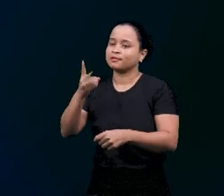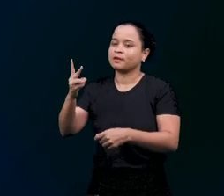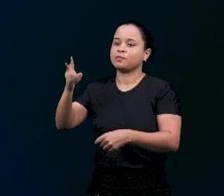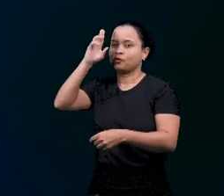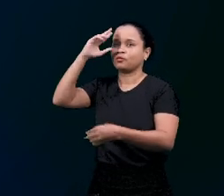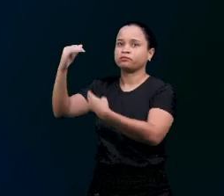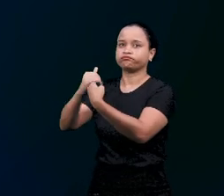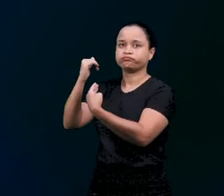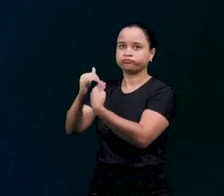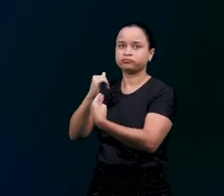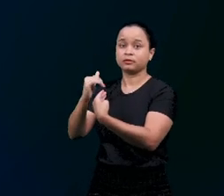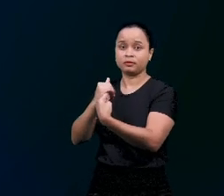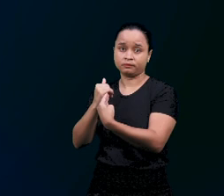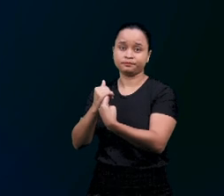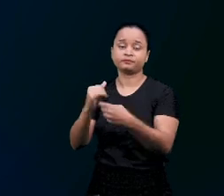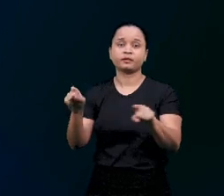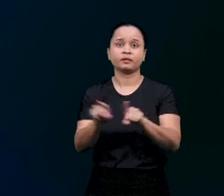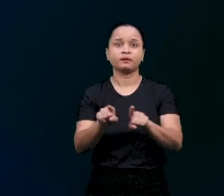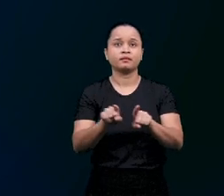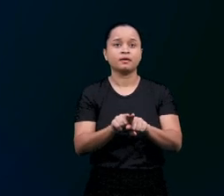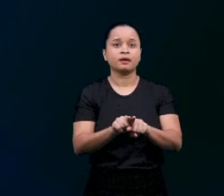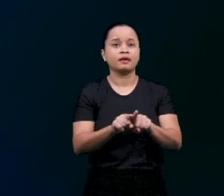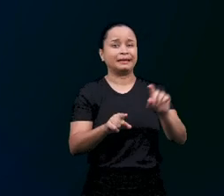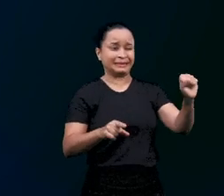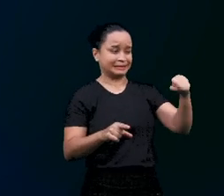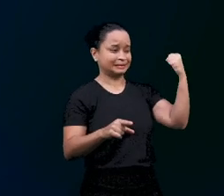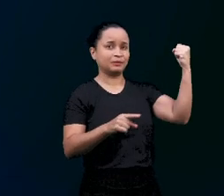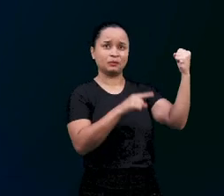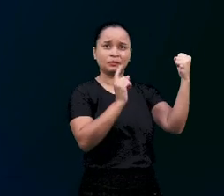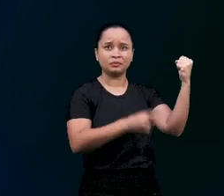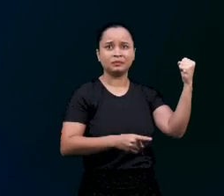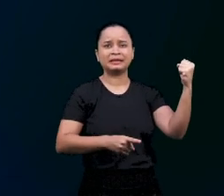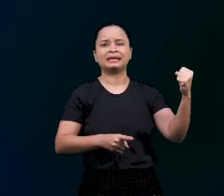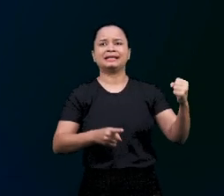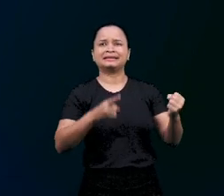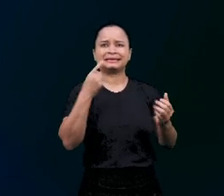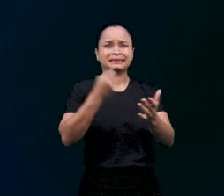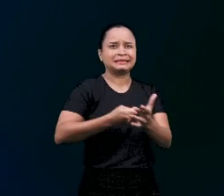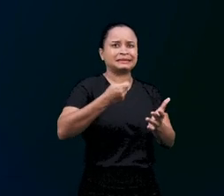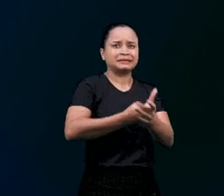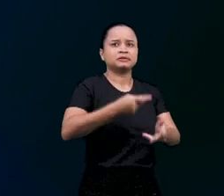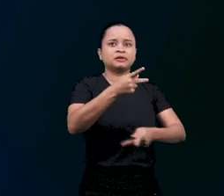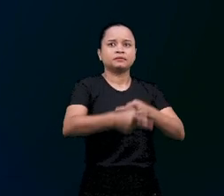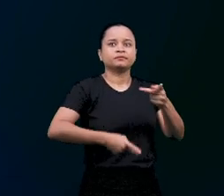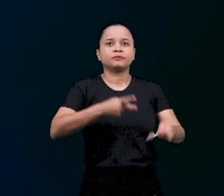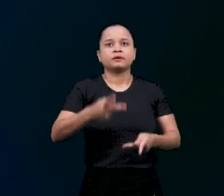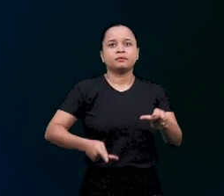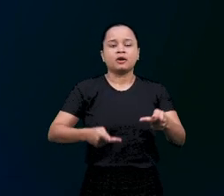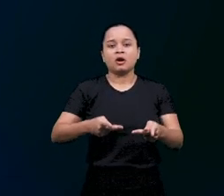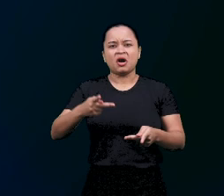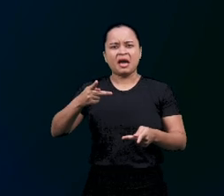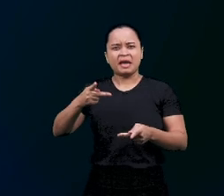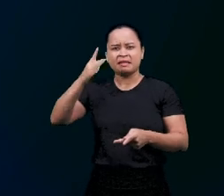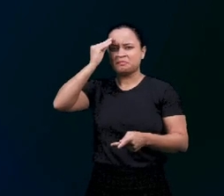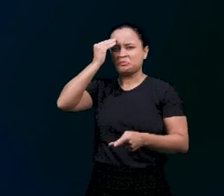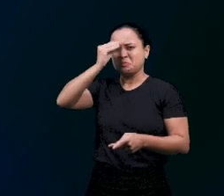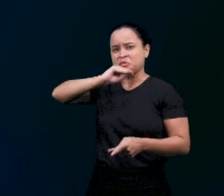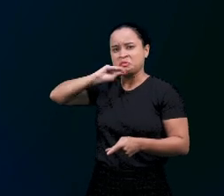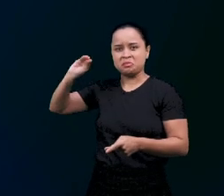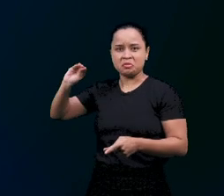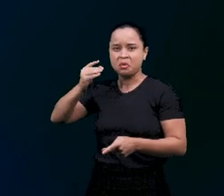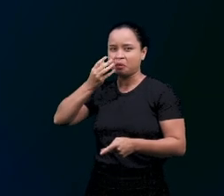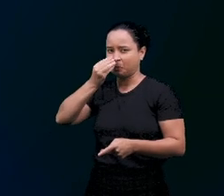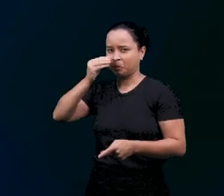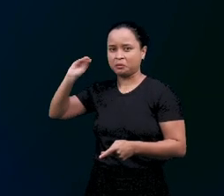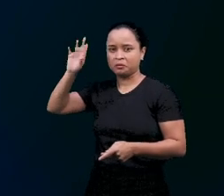le Seigneur. Saül, de l'autre côté, en étant pressionné par le peuple, il a laissé de servir le Seigneur.